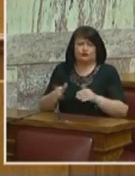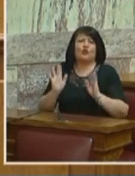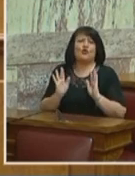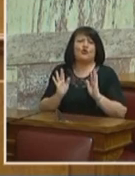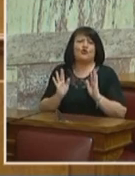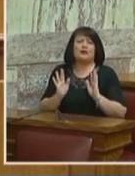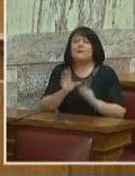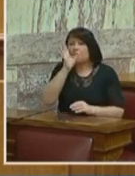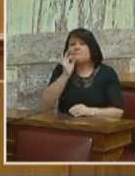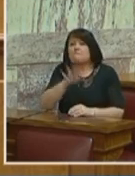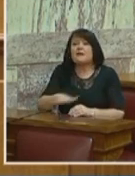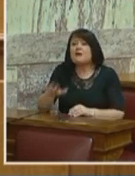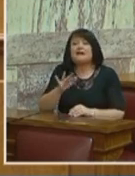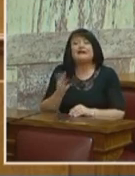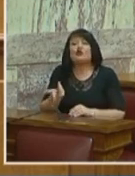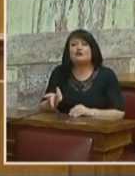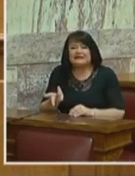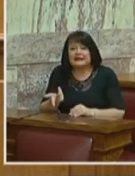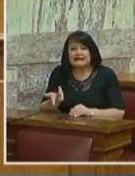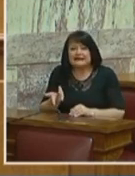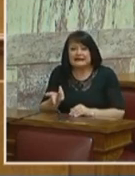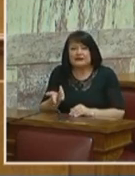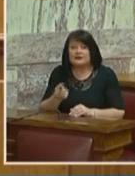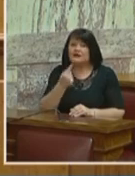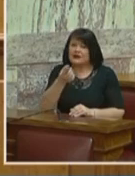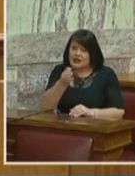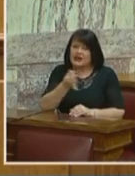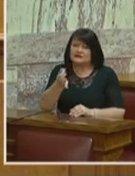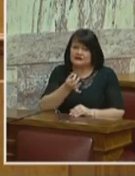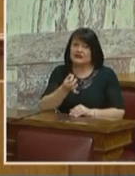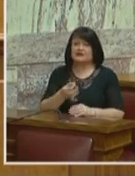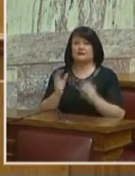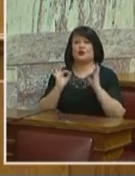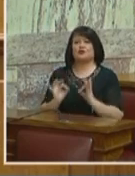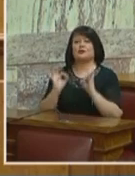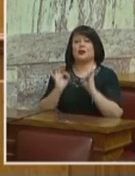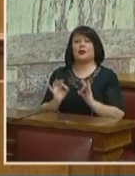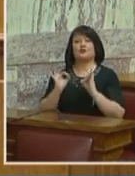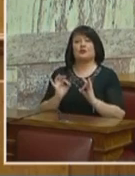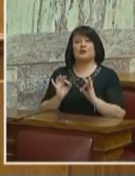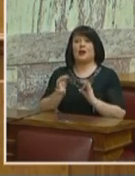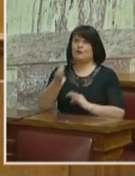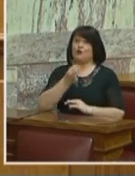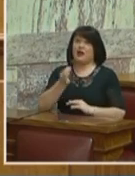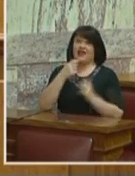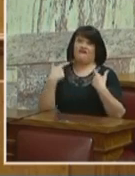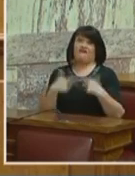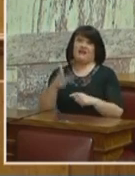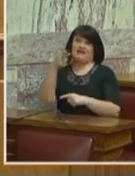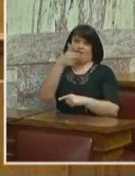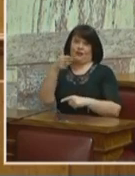πραγματικότητα στην οποία η πολυδιαφημισμένη επιστροφή στην κανονικότητα, αυτή που διαφημίζει ο κύριος Τσίπρας στα τηλεοπτικά του